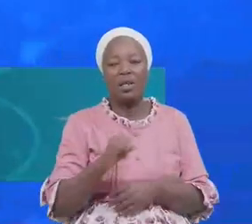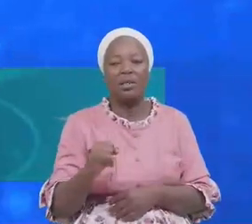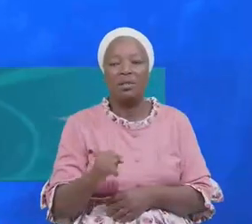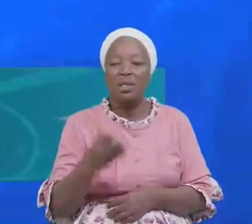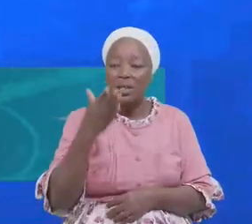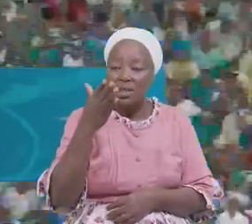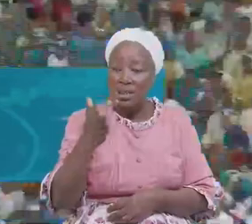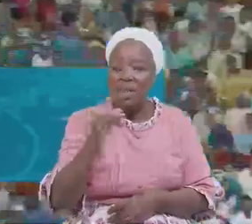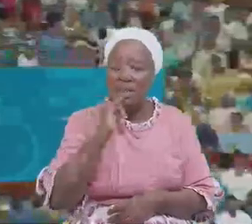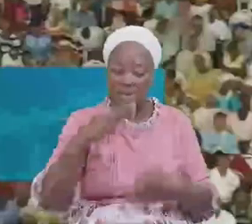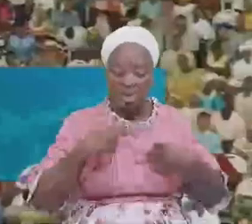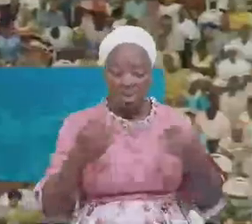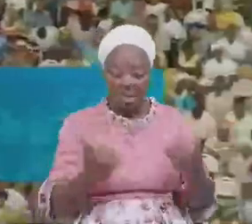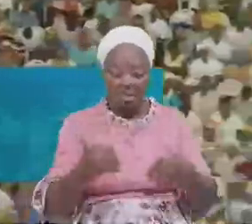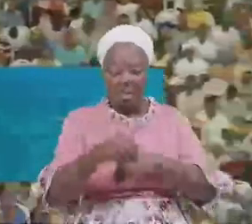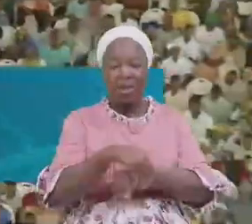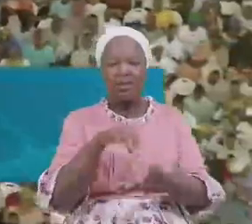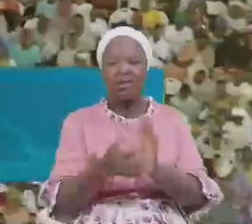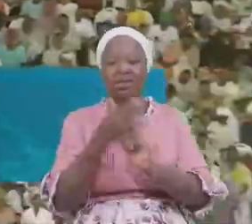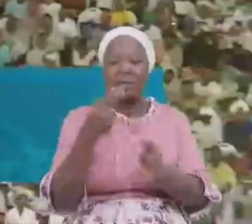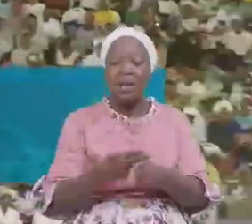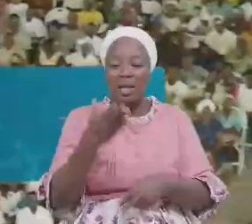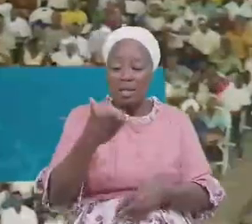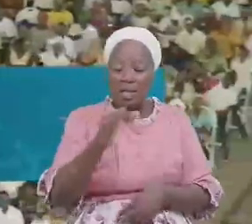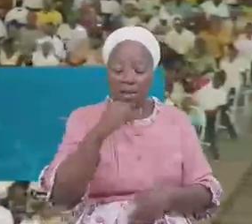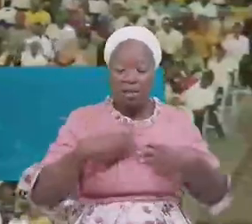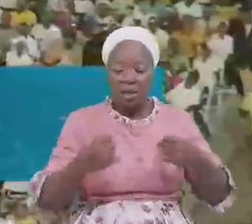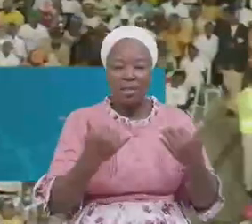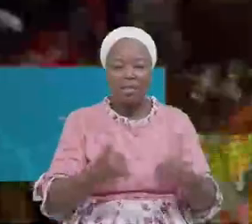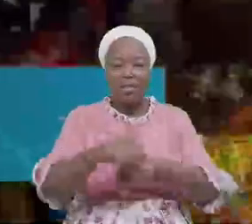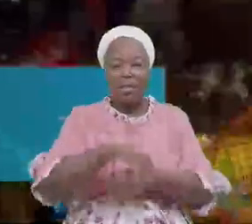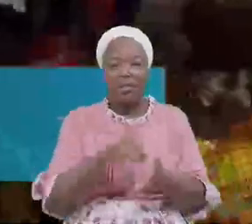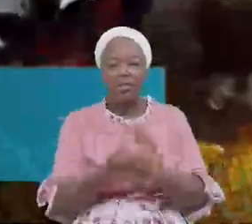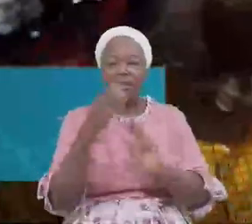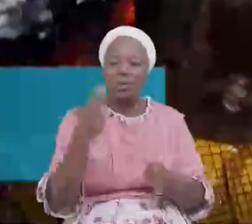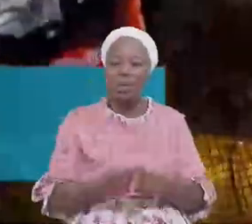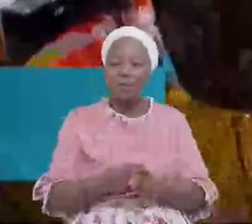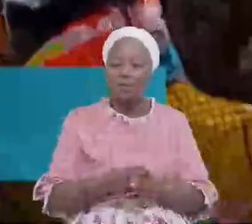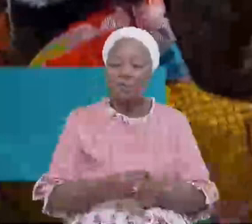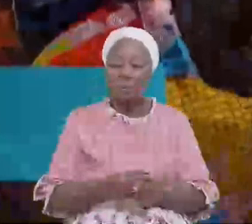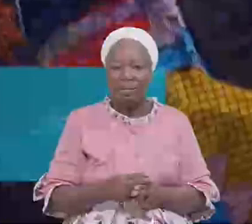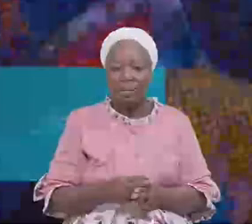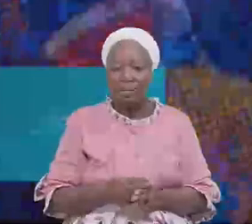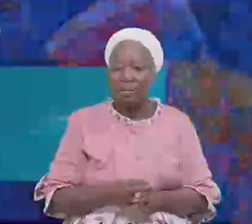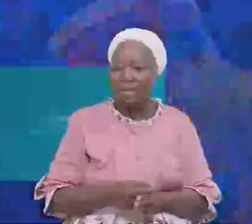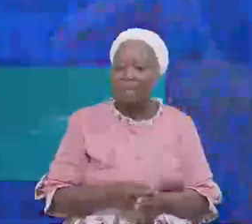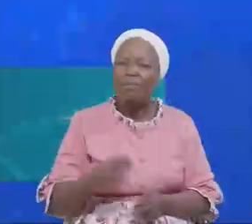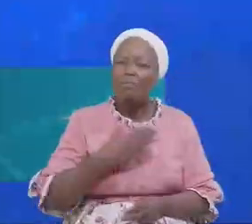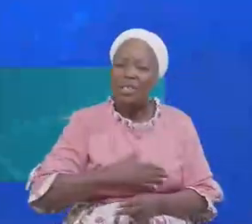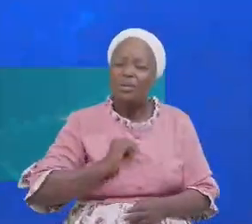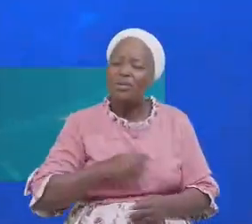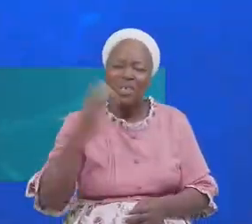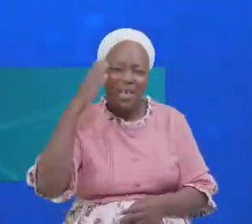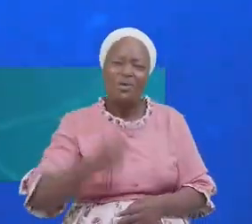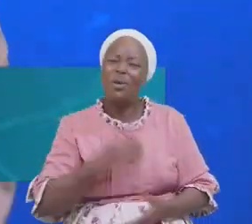Il y a la guérison ce soir. J'ai dit il y a la guérison ce soir. Je veux entendre votre